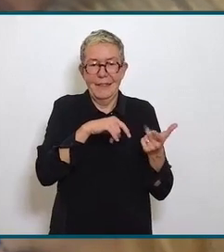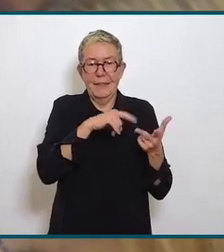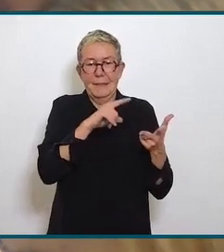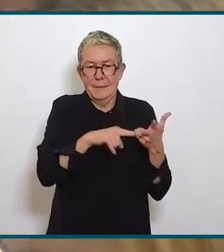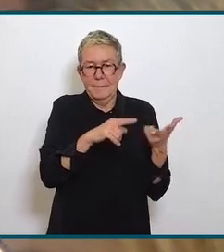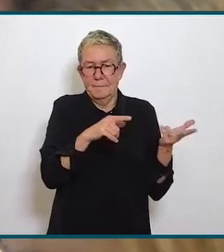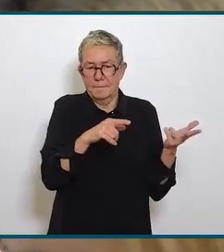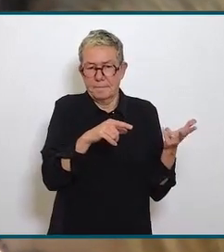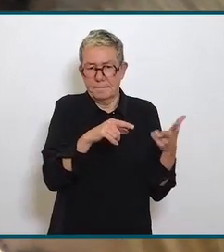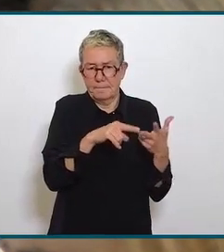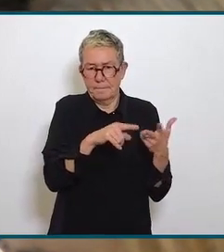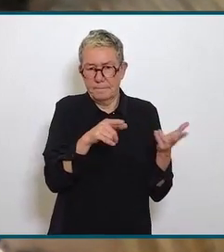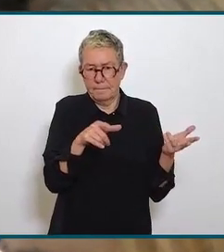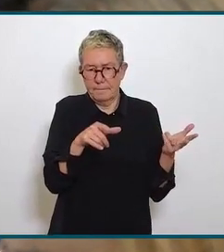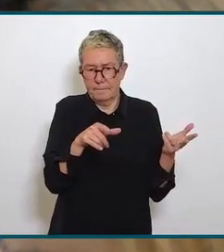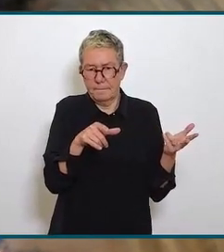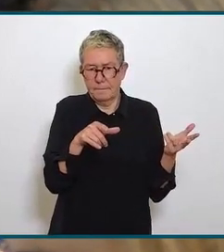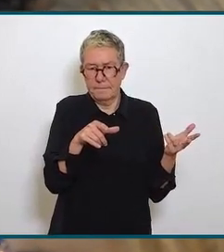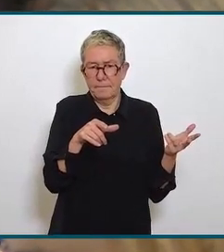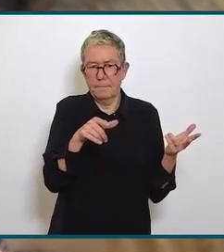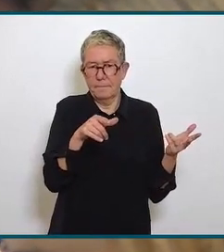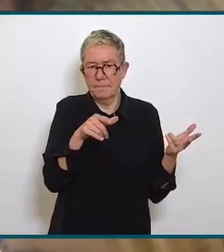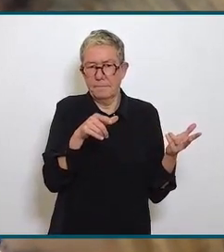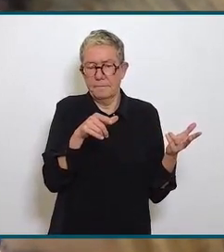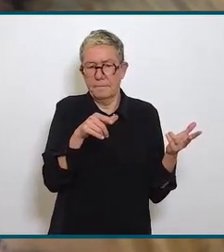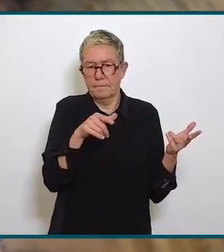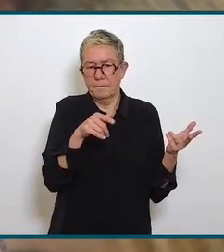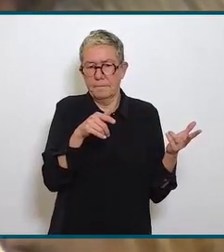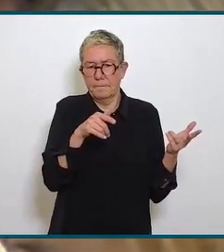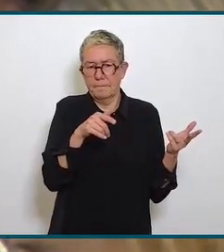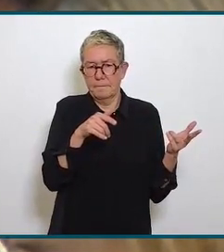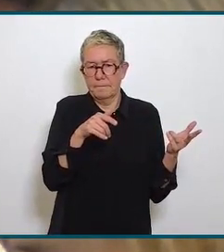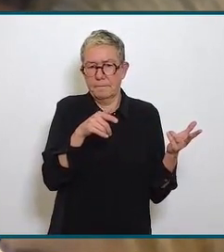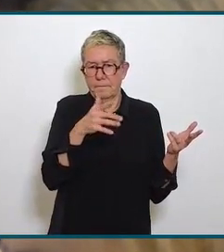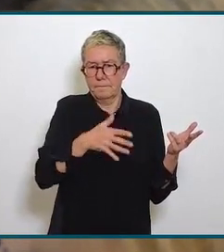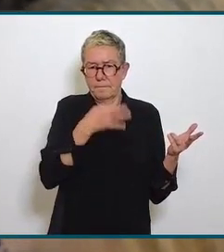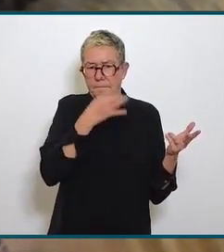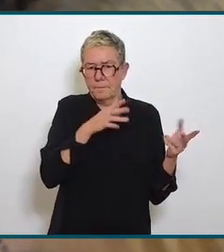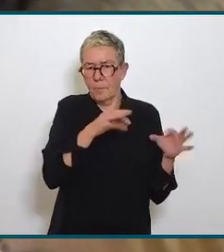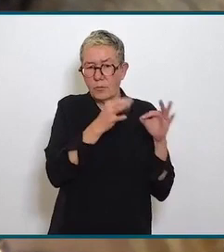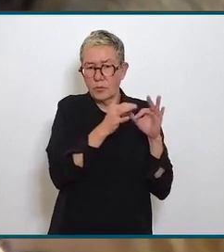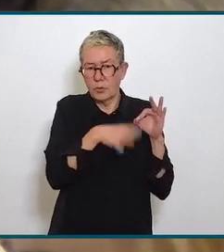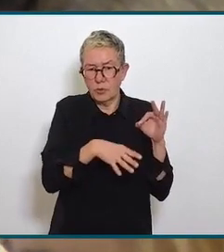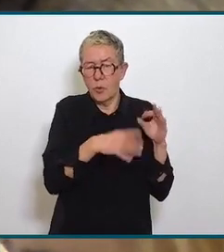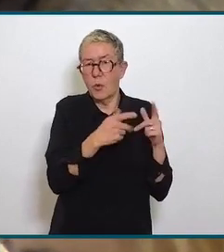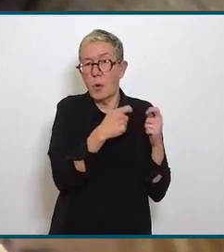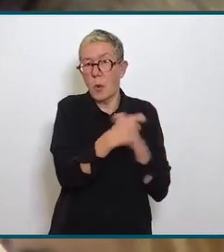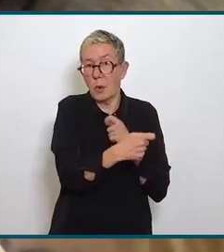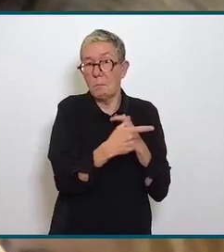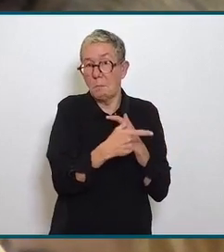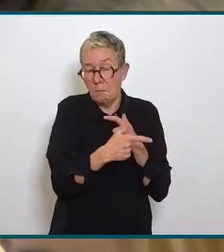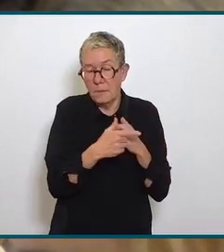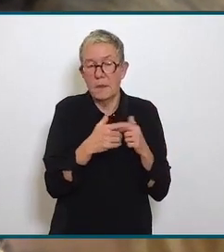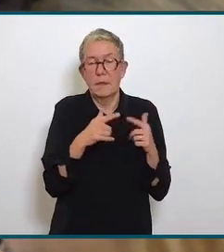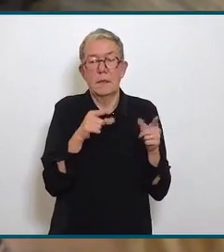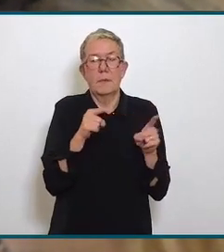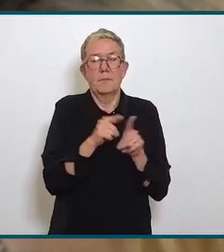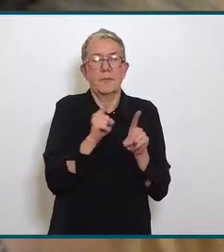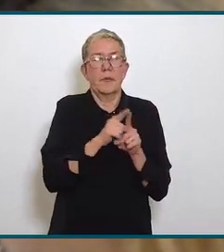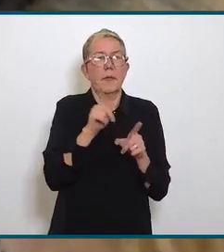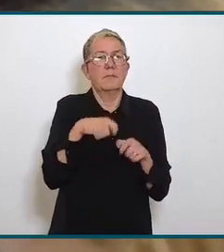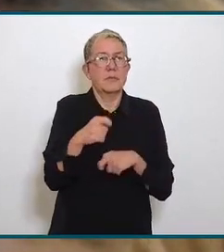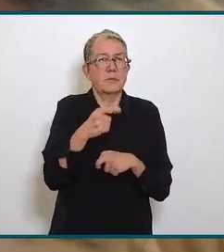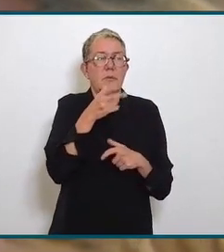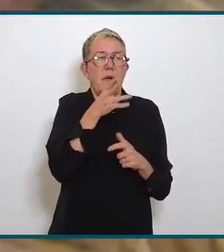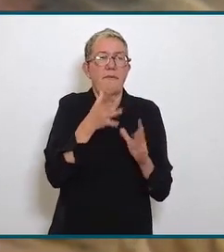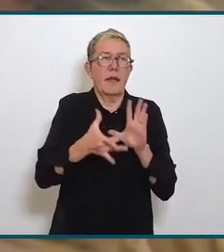qui, actuellement, et je le souhaite, de manière pérenne, est solutionné. Et bien entendu, le phénomène des mineurs étrangers